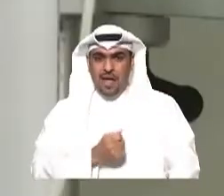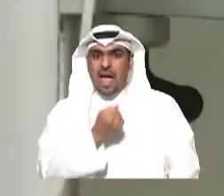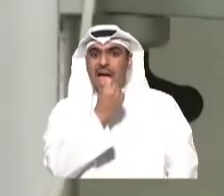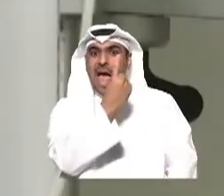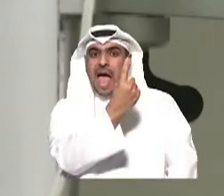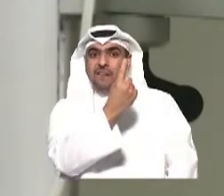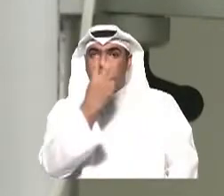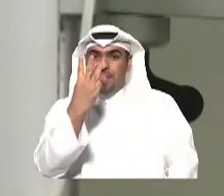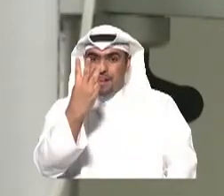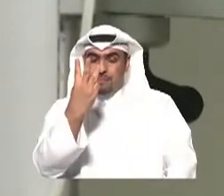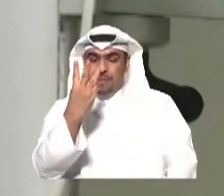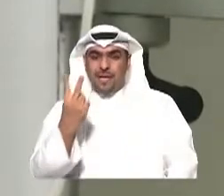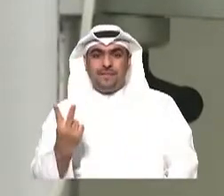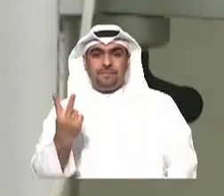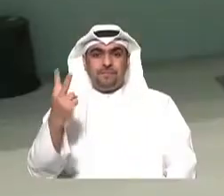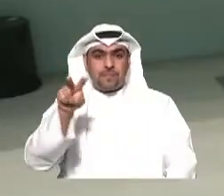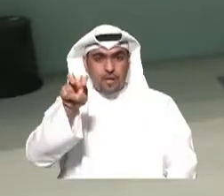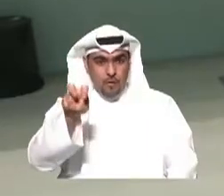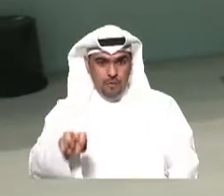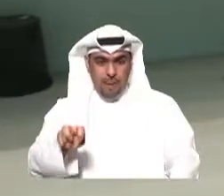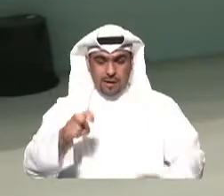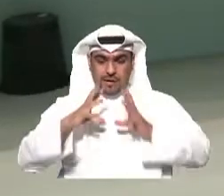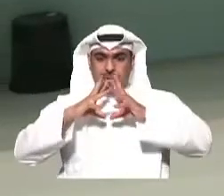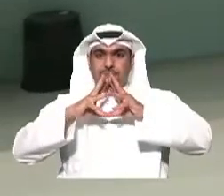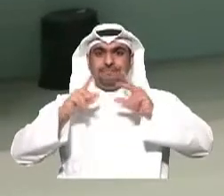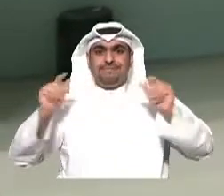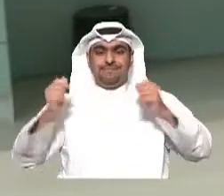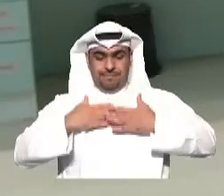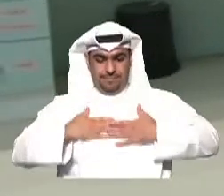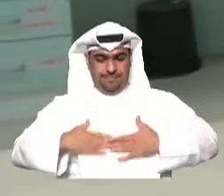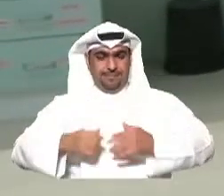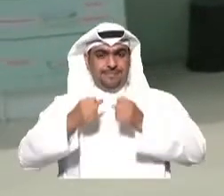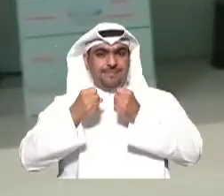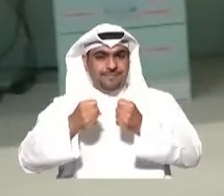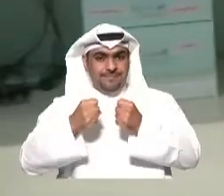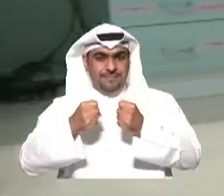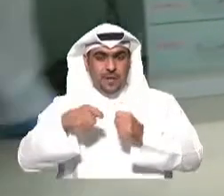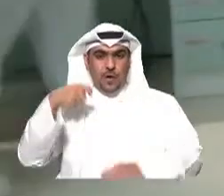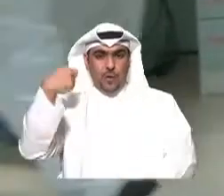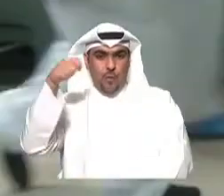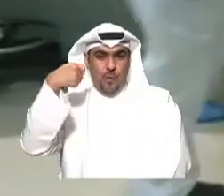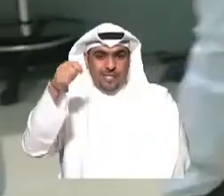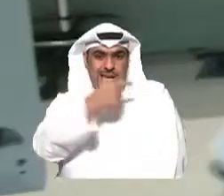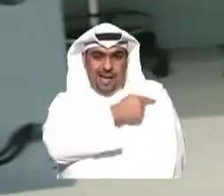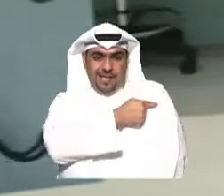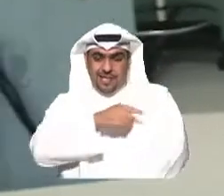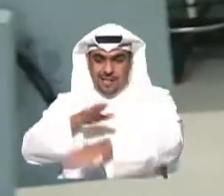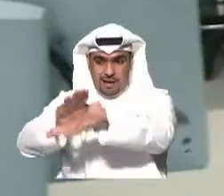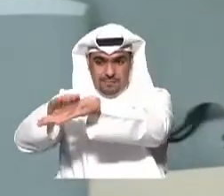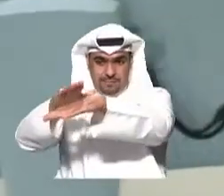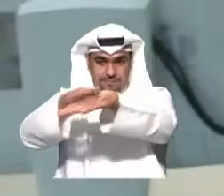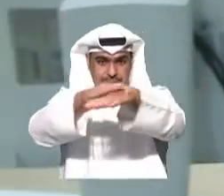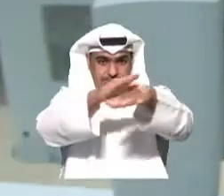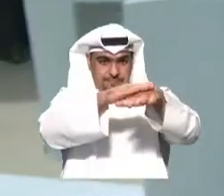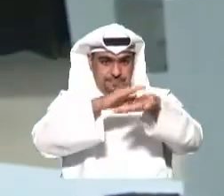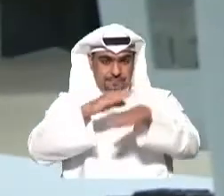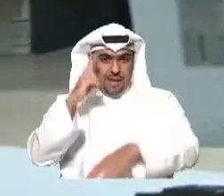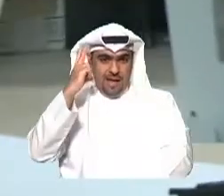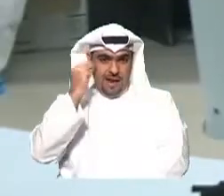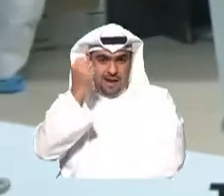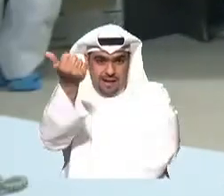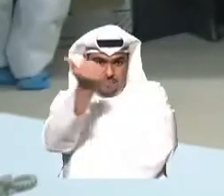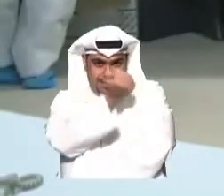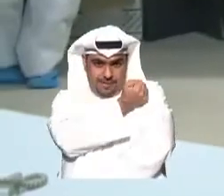1387 حالة شفاء من المرض. وتدعو وزارة الصحة الراغبين في الحصول على اللقاح المضاد لكورونا التسجيل عبر